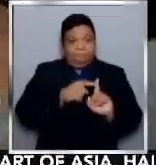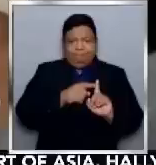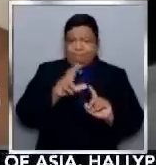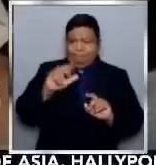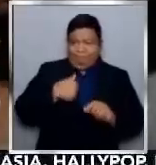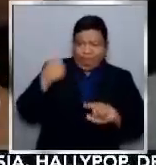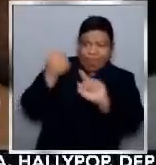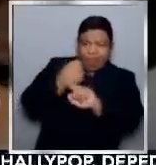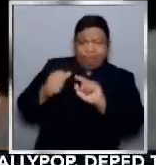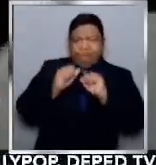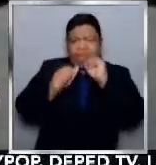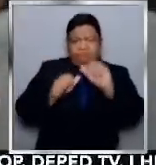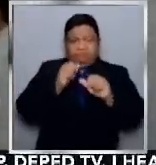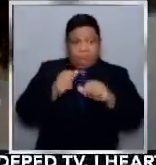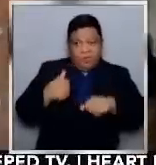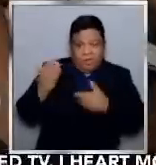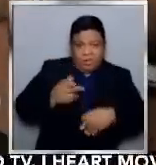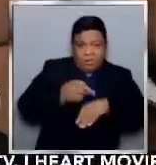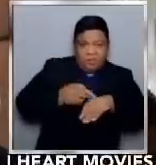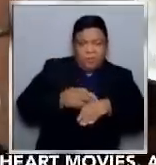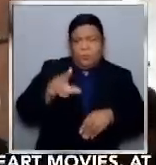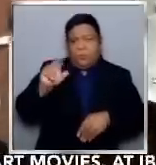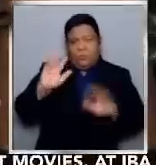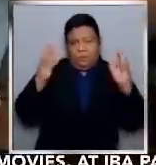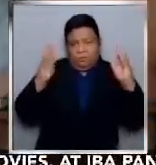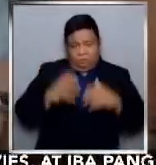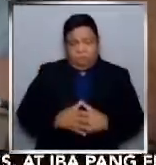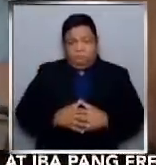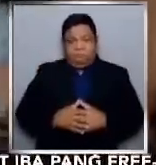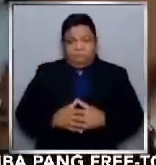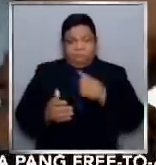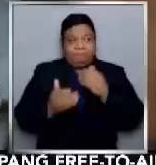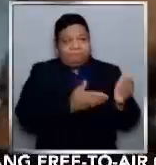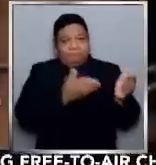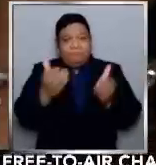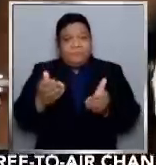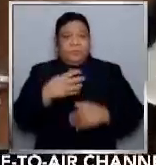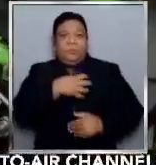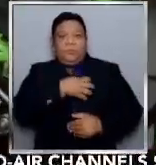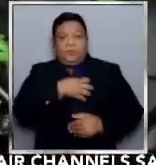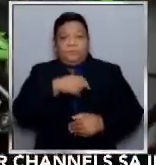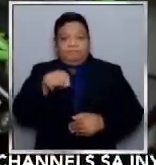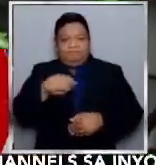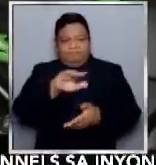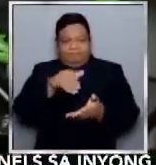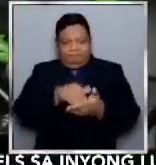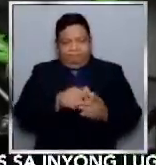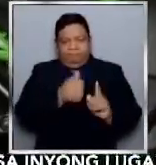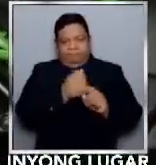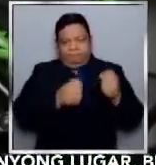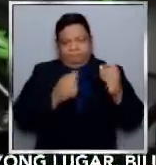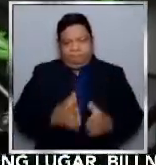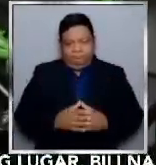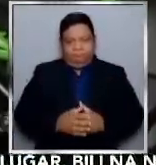dalang patalim. Dinala sa Parañaque Police Station Traffic Vehicular Investigation Unit ang driver. May Bermudez,